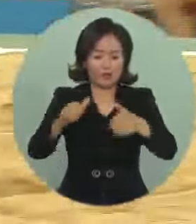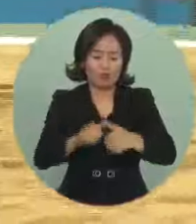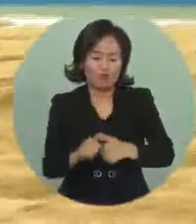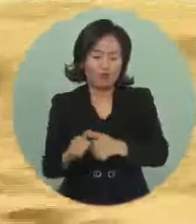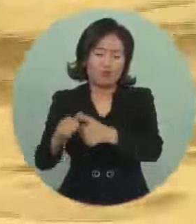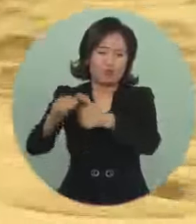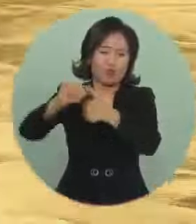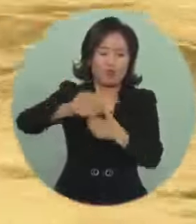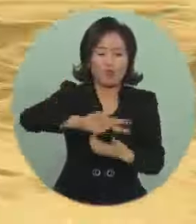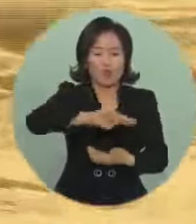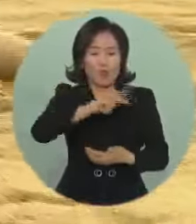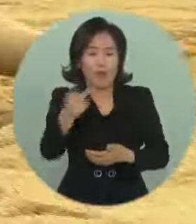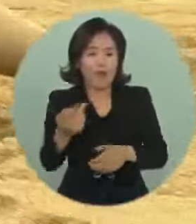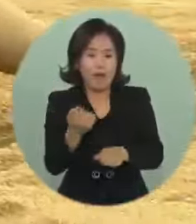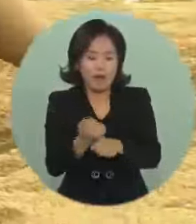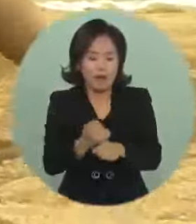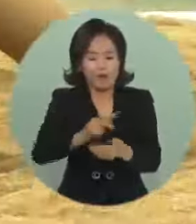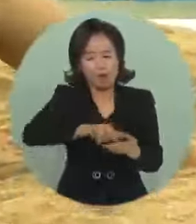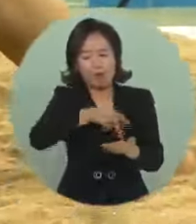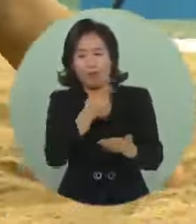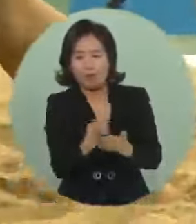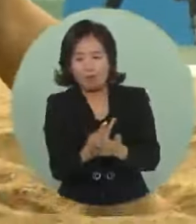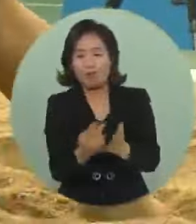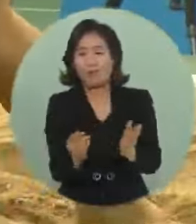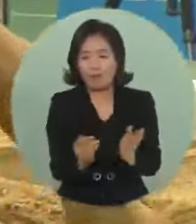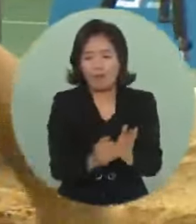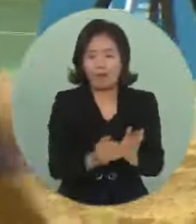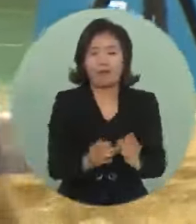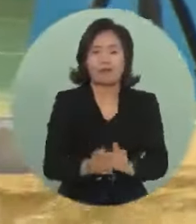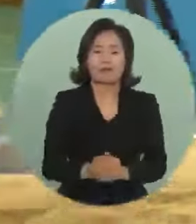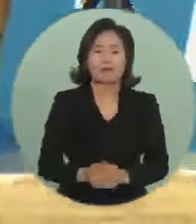자신의 몸을 살짝 돌려 상대를 넘어뜨립니다